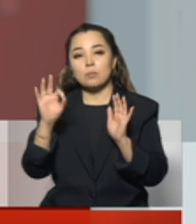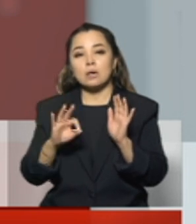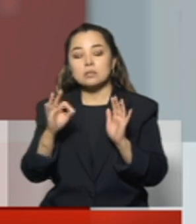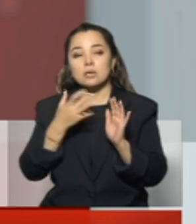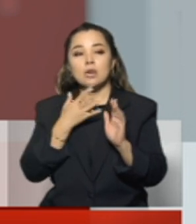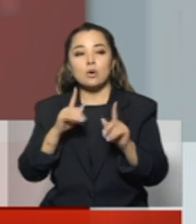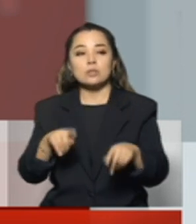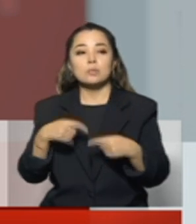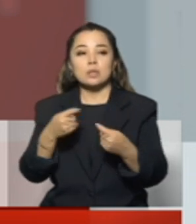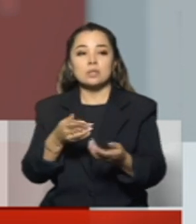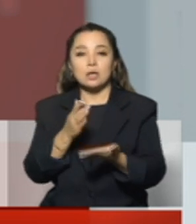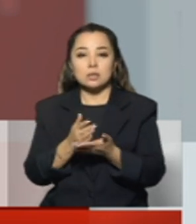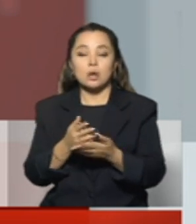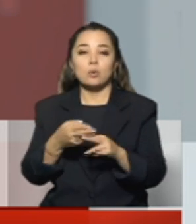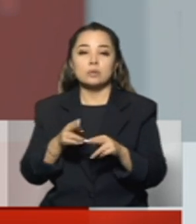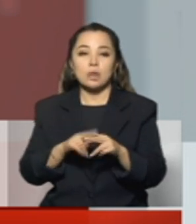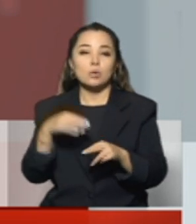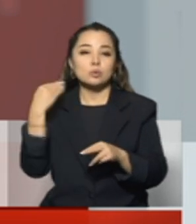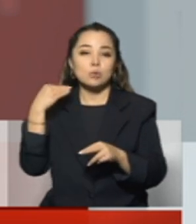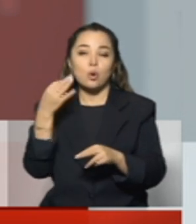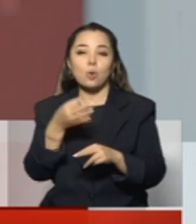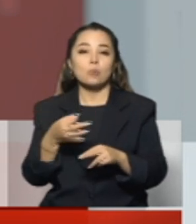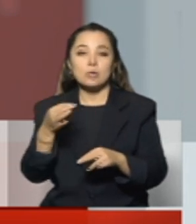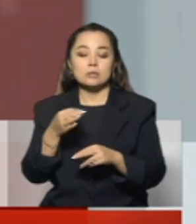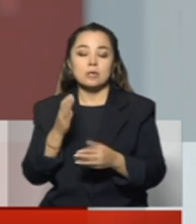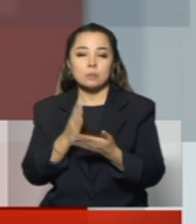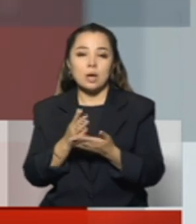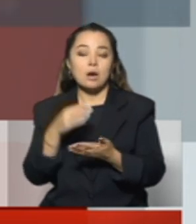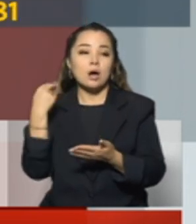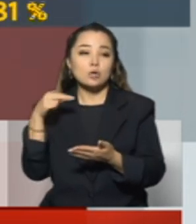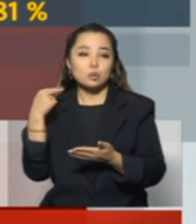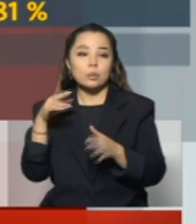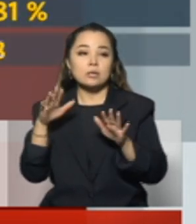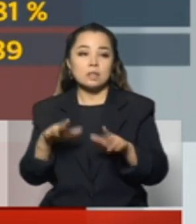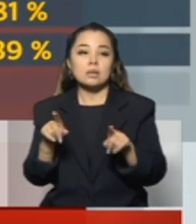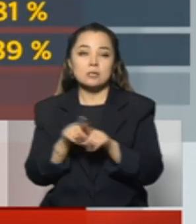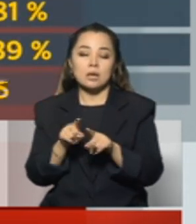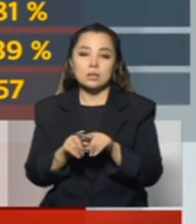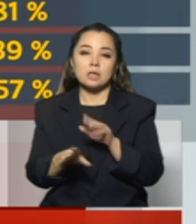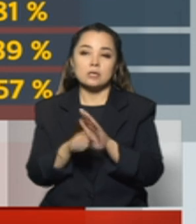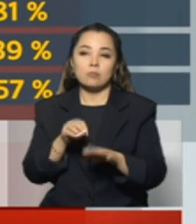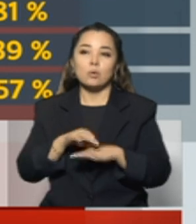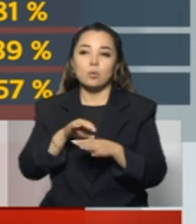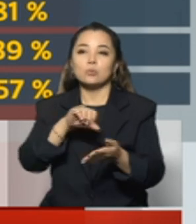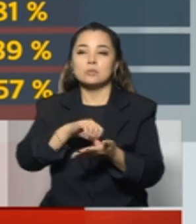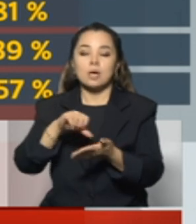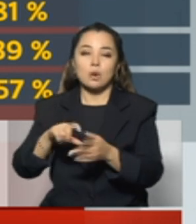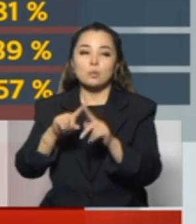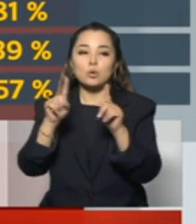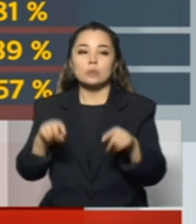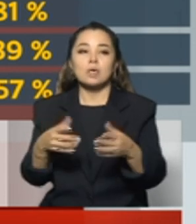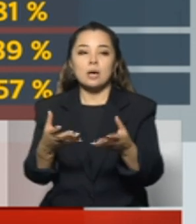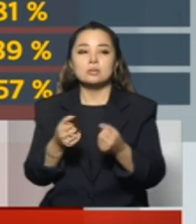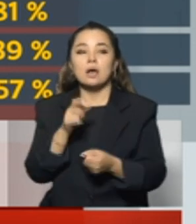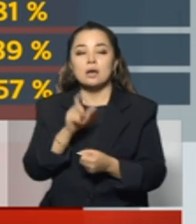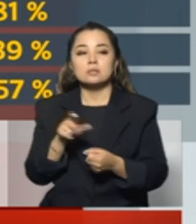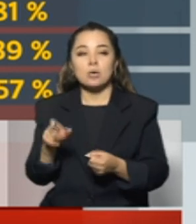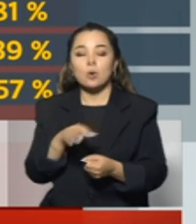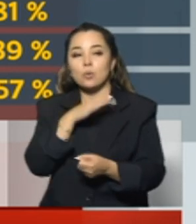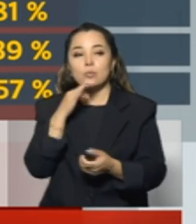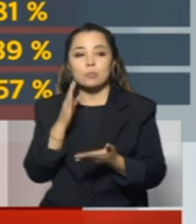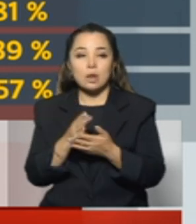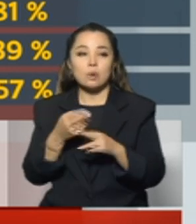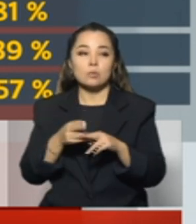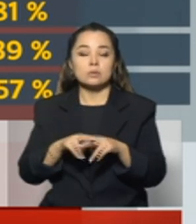82,48% дауыс берген. Одан кейін Түркістан облысы тұр. Ақтөбеде де референдум учаскесіне келіп бюллетен алған азаматтар көп.